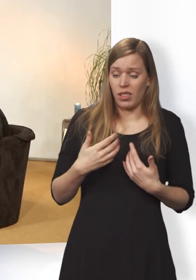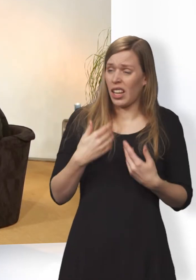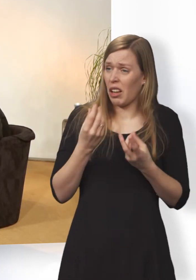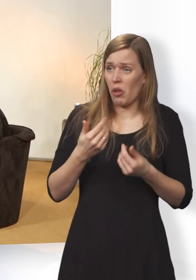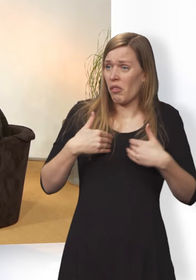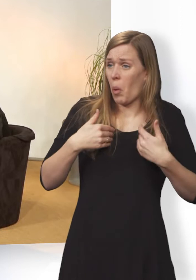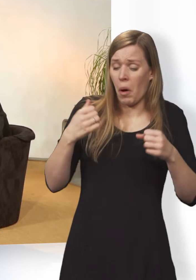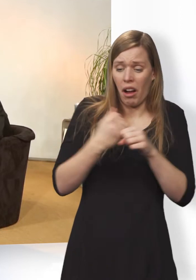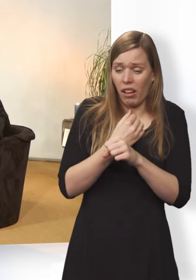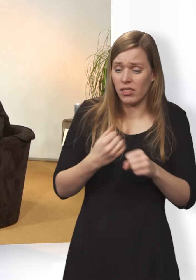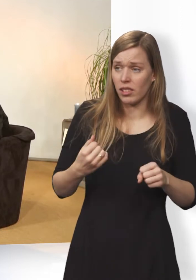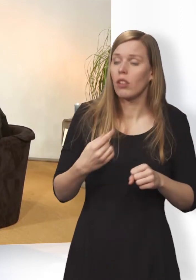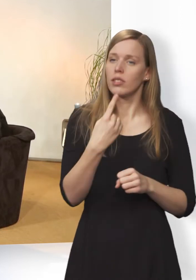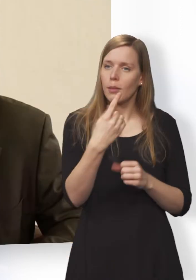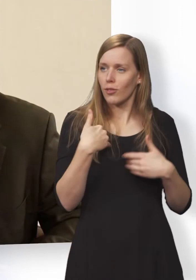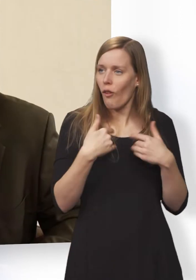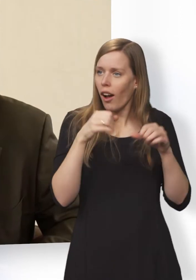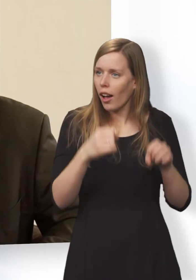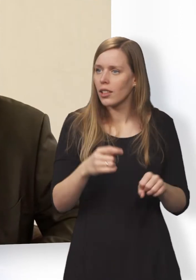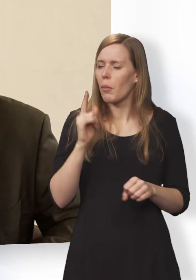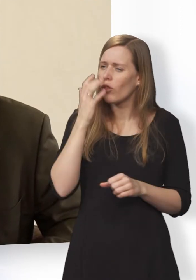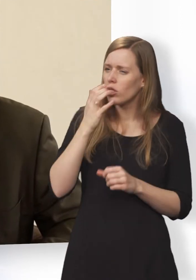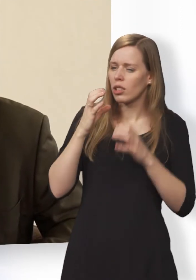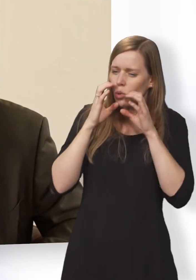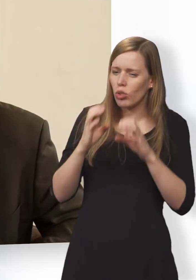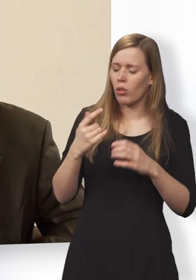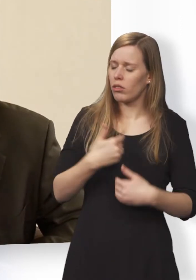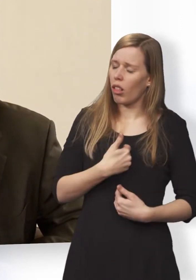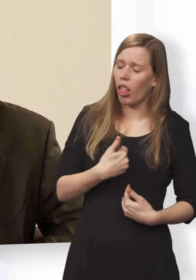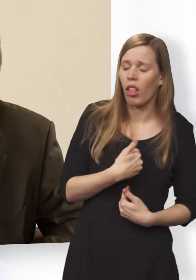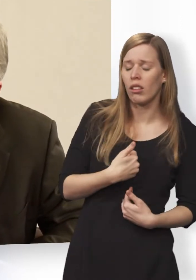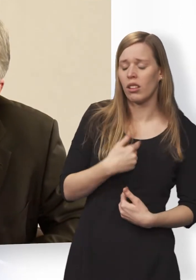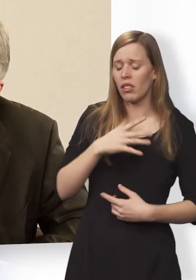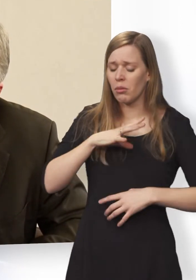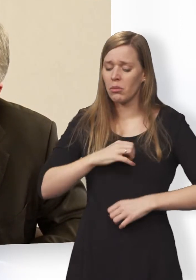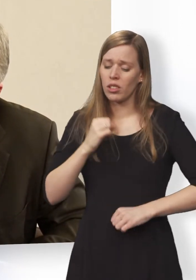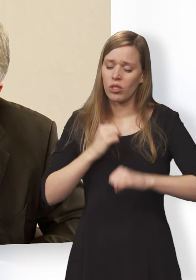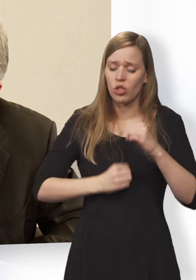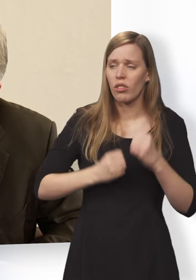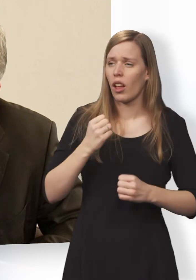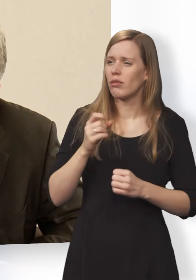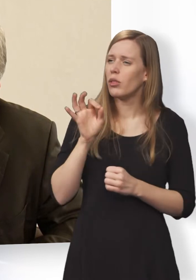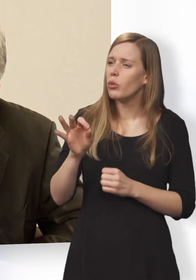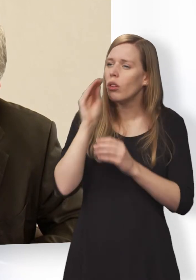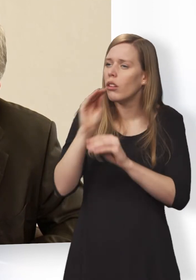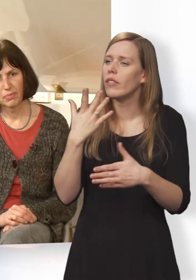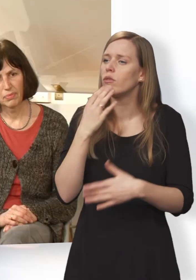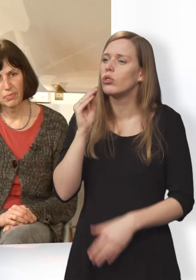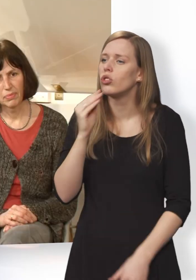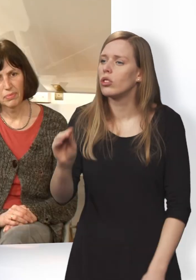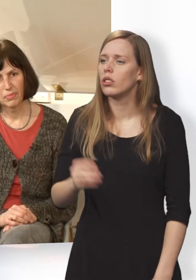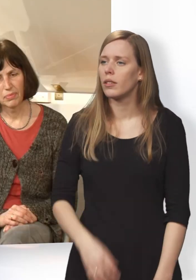solchen menschen die mich so eine fröhliche hoffnung und haltung wie sie jetzt haben was kann man dem mit auf den weg geben